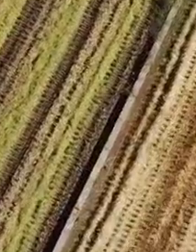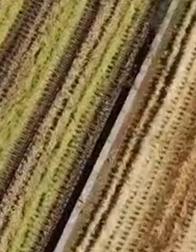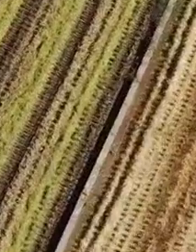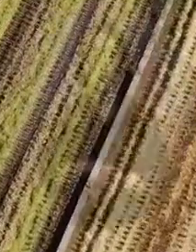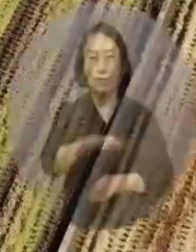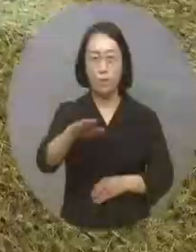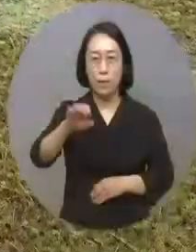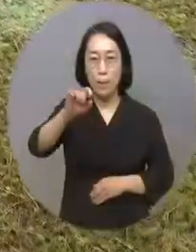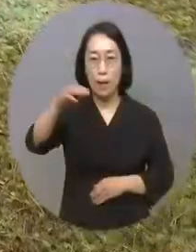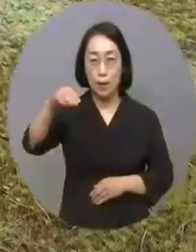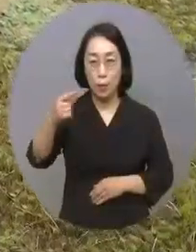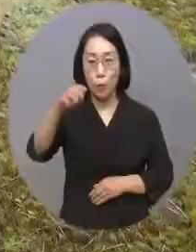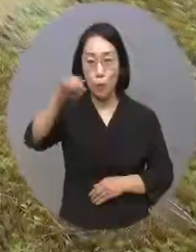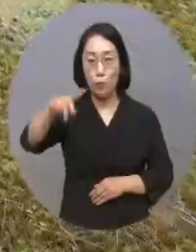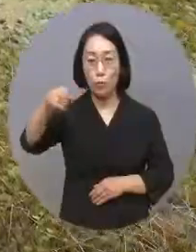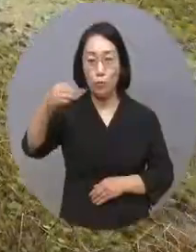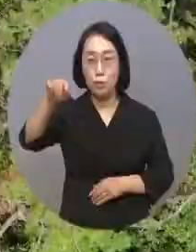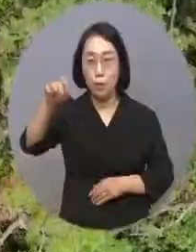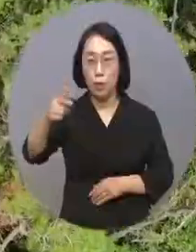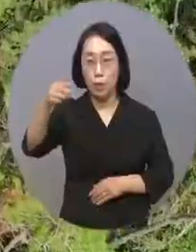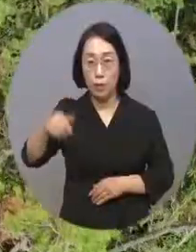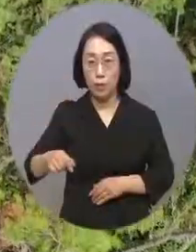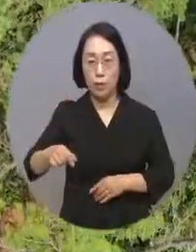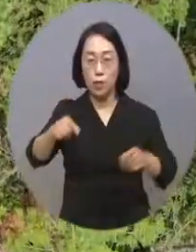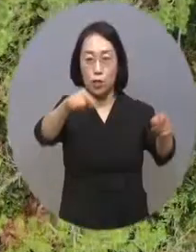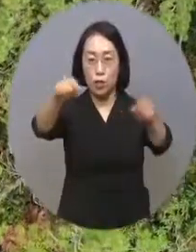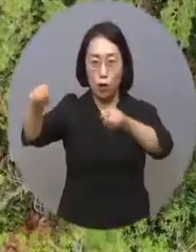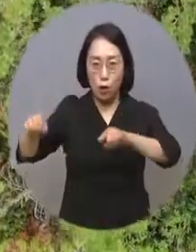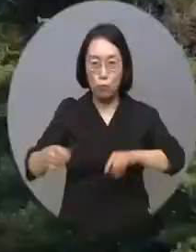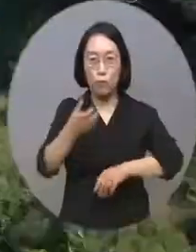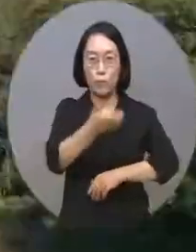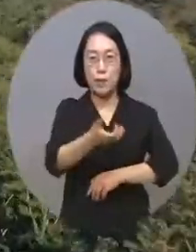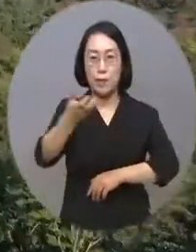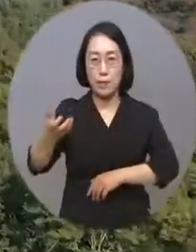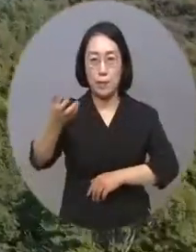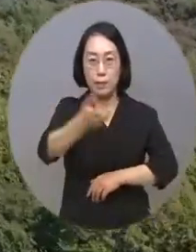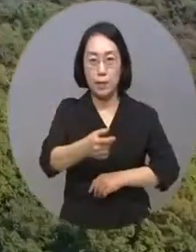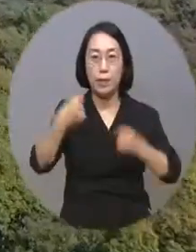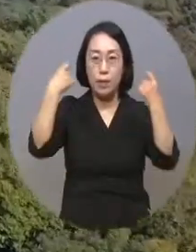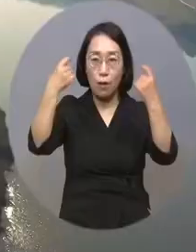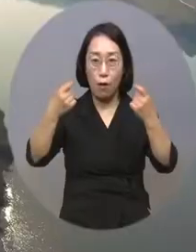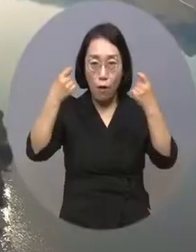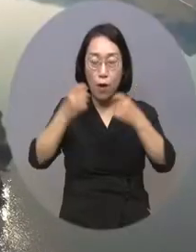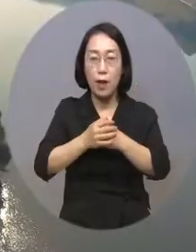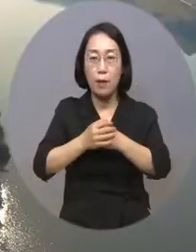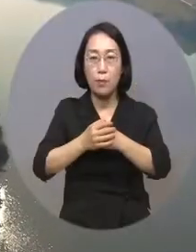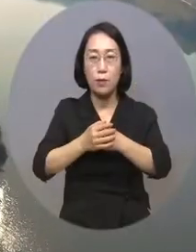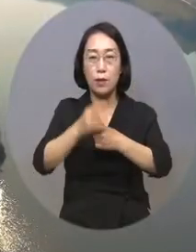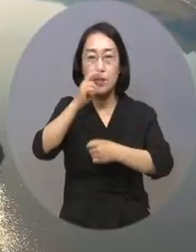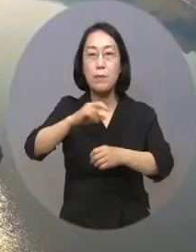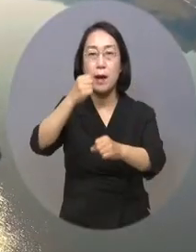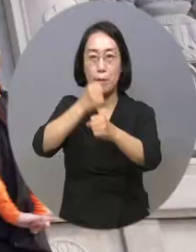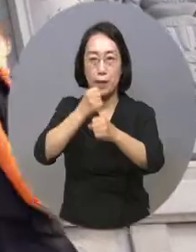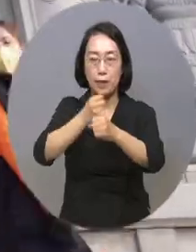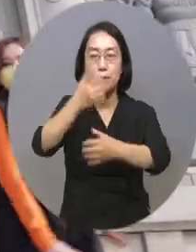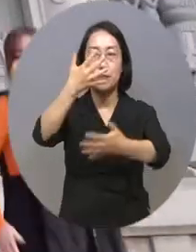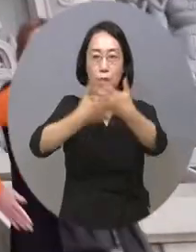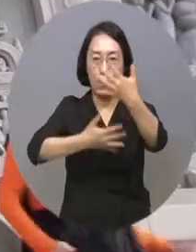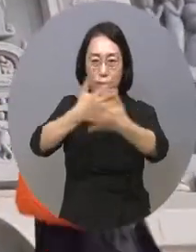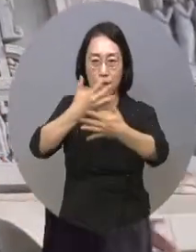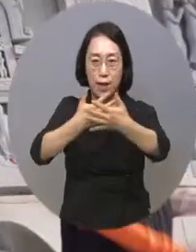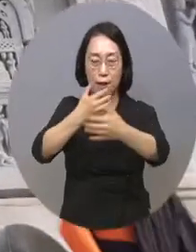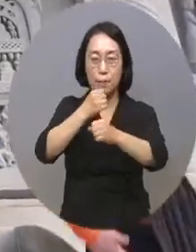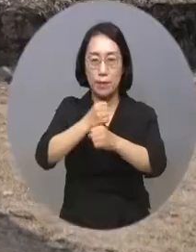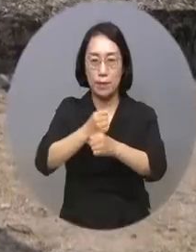저희 팔도 무브먼트는 전국 팔도를 이제 돌아다니면서 뮤비 트립이라고 보시면 될 것 같아요. 저희가 이제 음악을